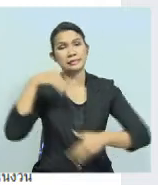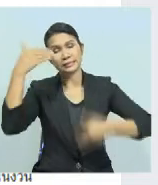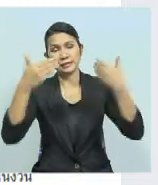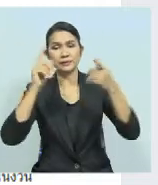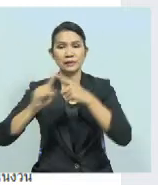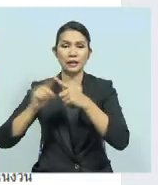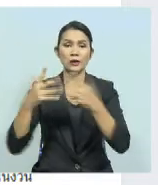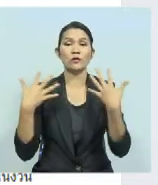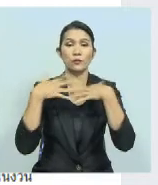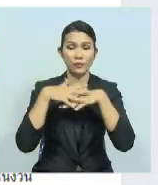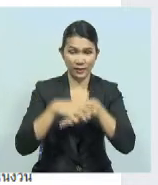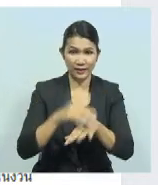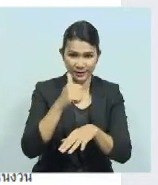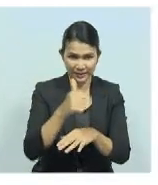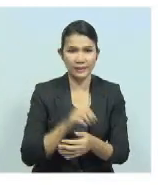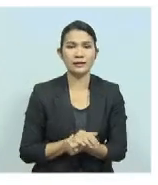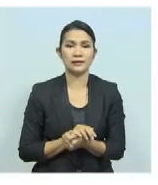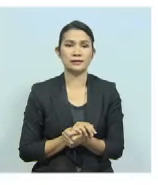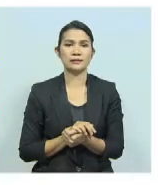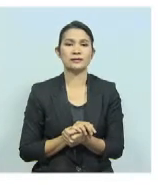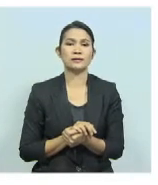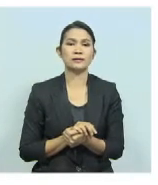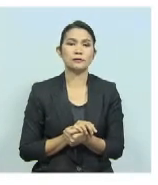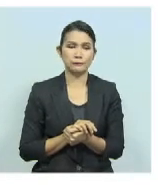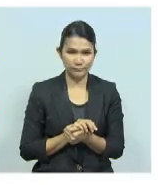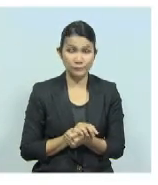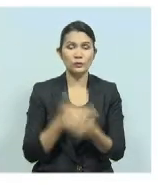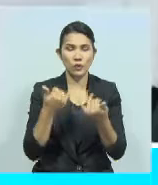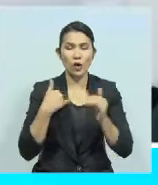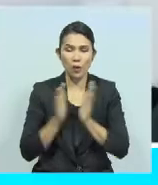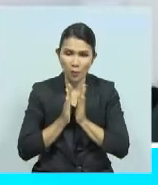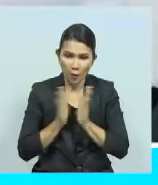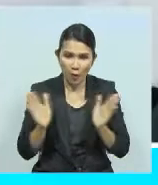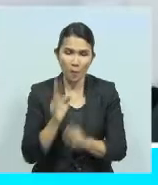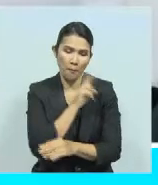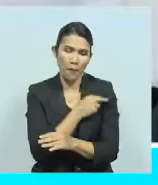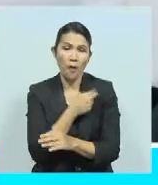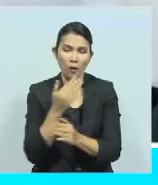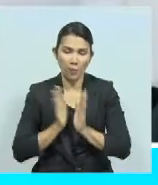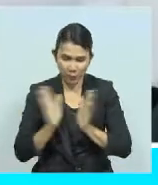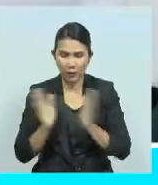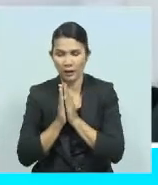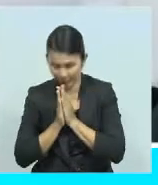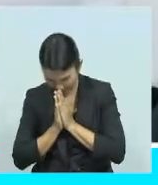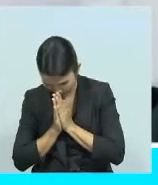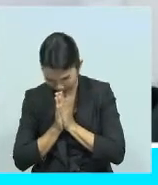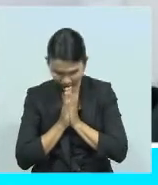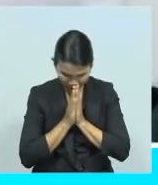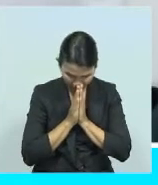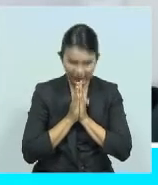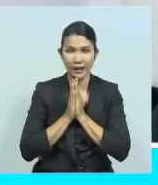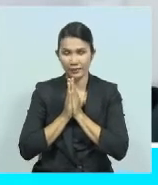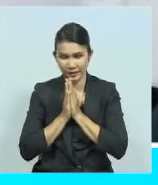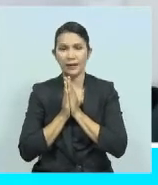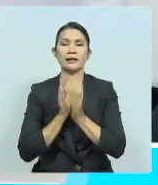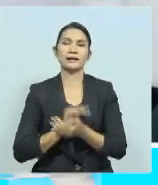รมที่สามารถที่จะร่วมได้ด้วยนะคะ ค่ะค่ะ ค่ะค่ะวันนี้ขอขอบคุณคุณหมอโอนะคะขอบพระคุณค่ะ ค่ะส